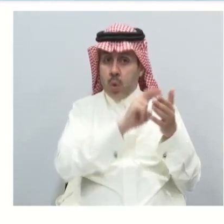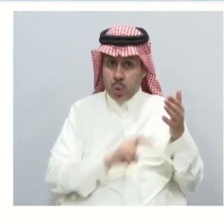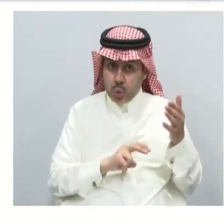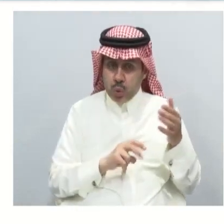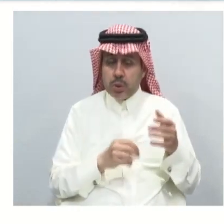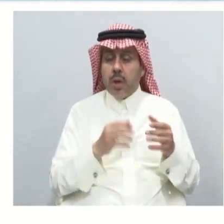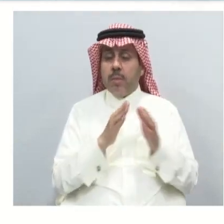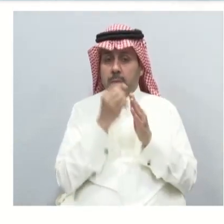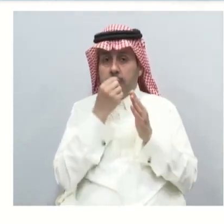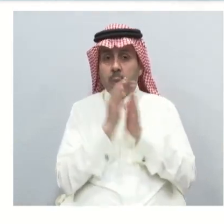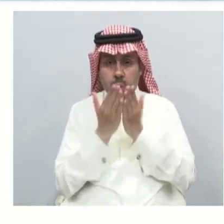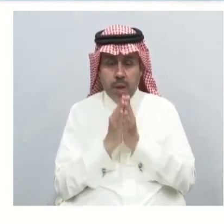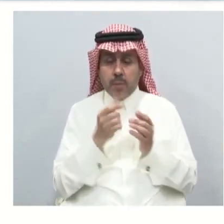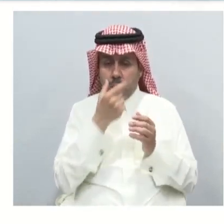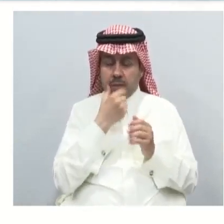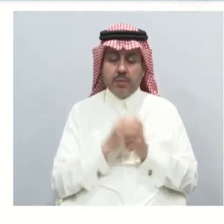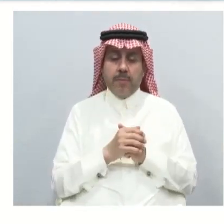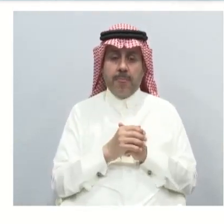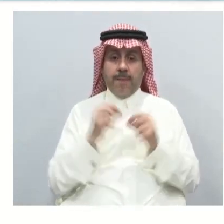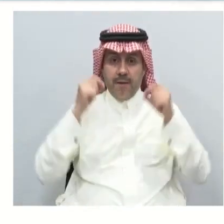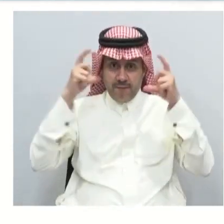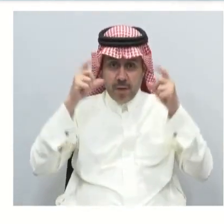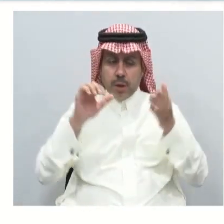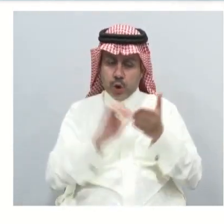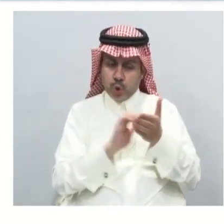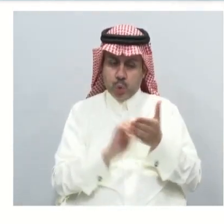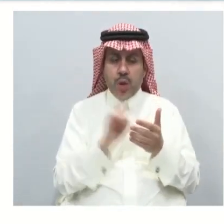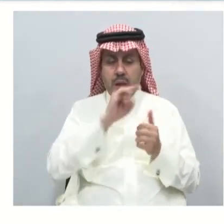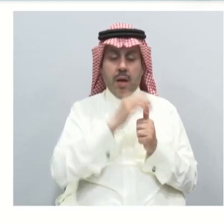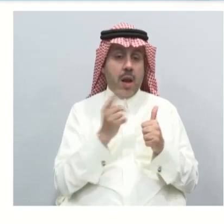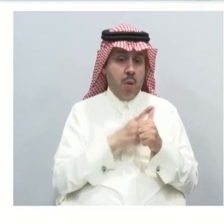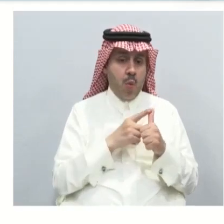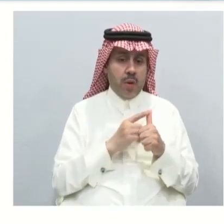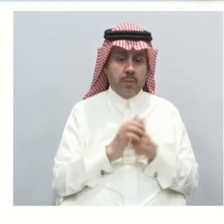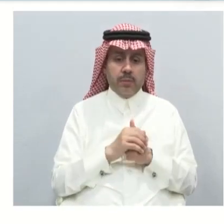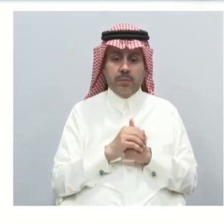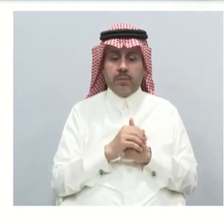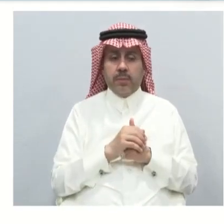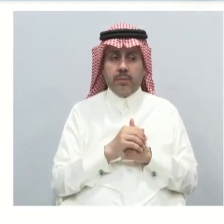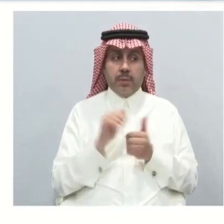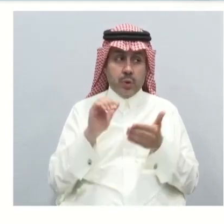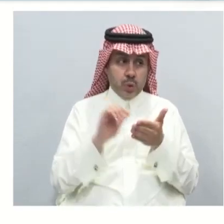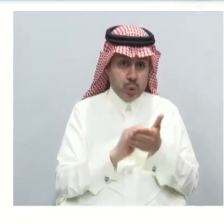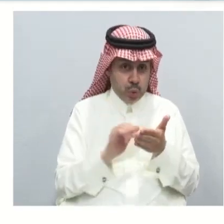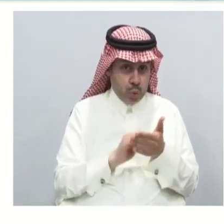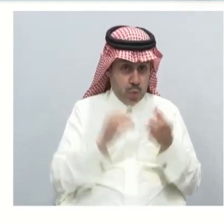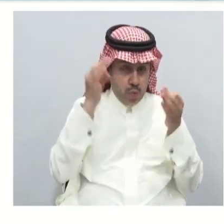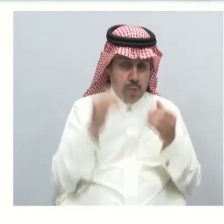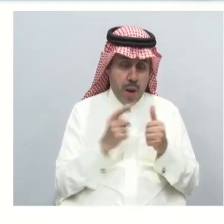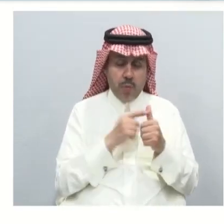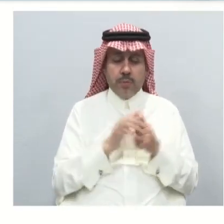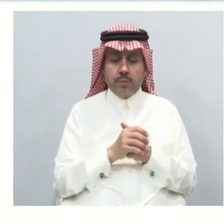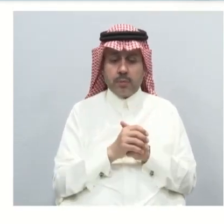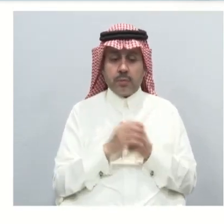تاملوا معي شروط لا اله الا الله الشرط الاول انظروا الى هذه الشروط المهمه الشرط الاول